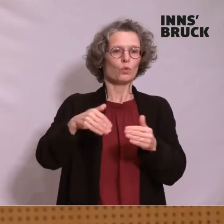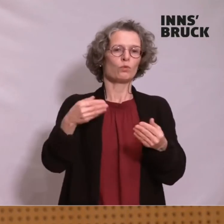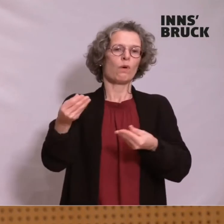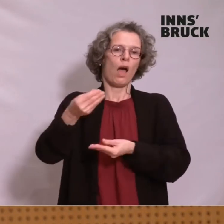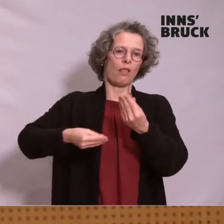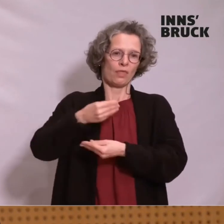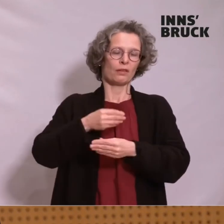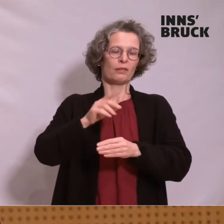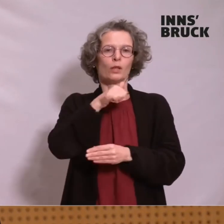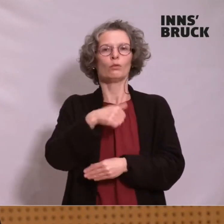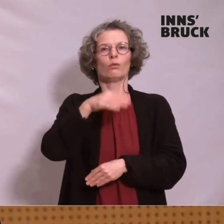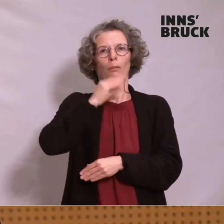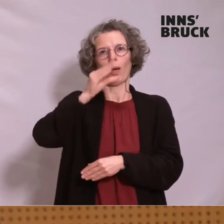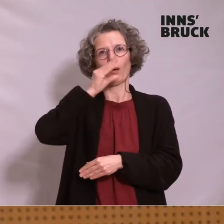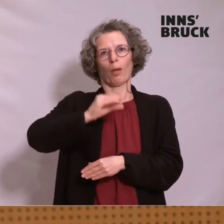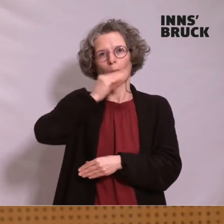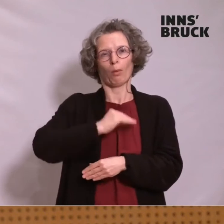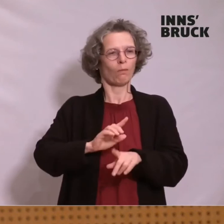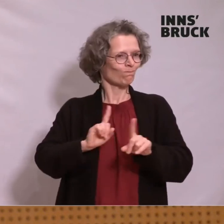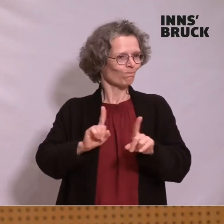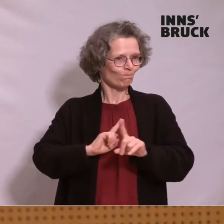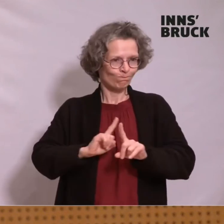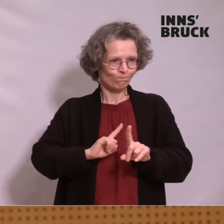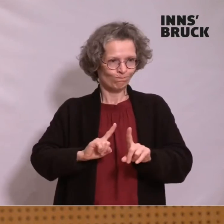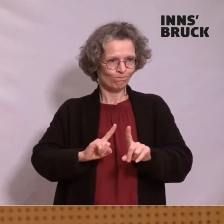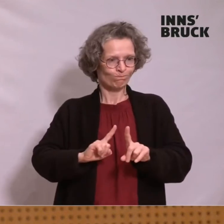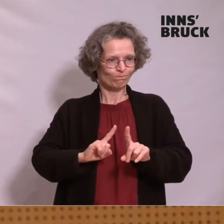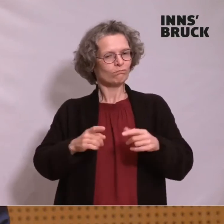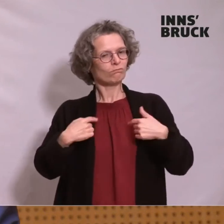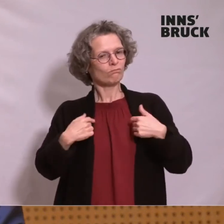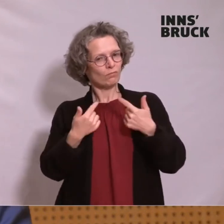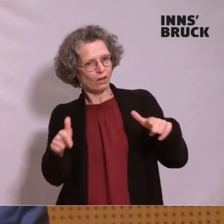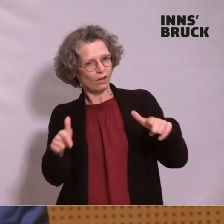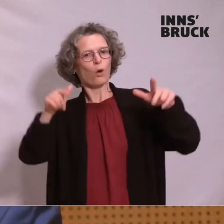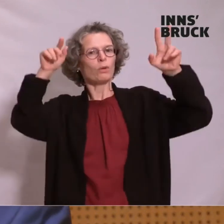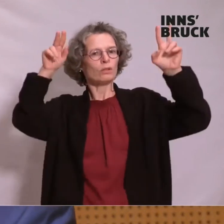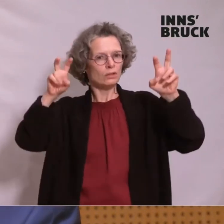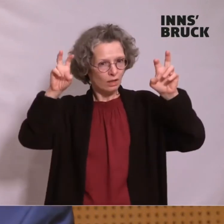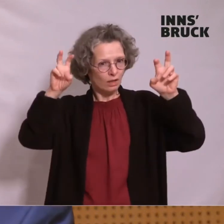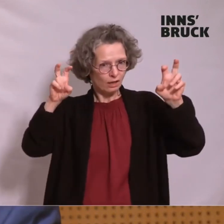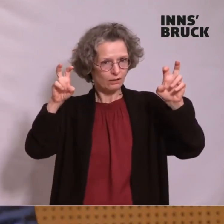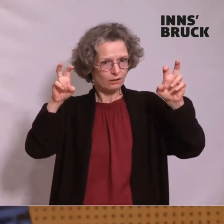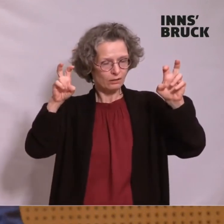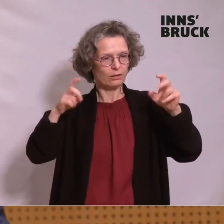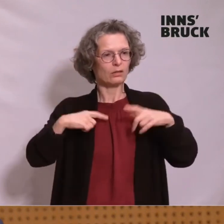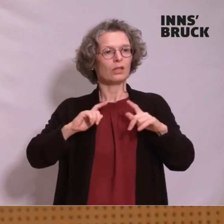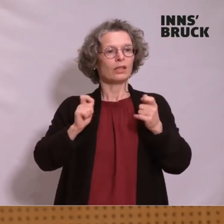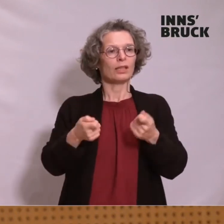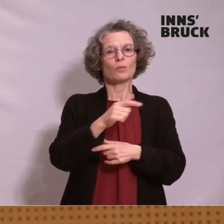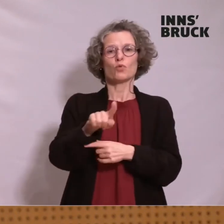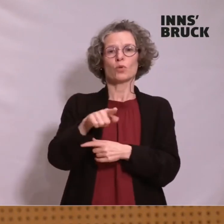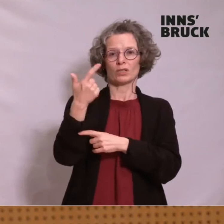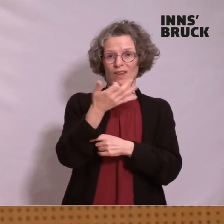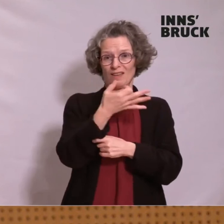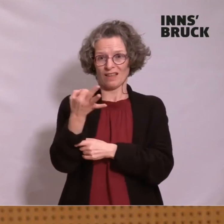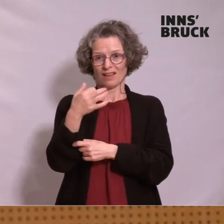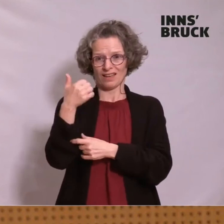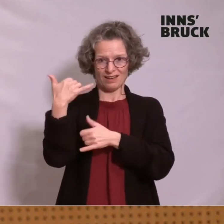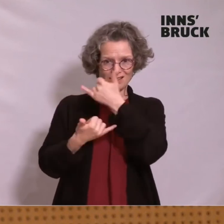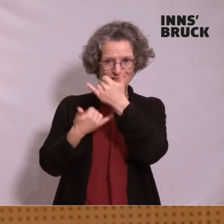davon zu reden. Ich erlaube mir zu zitieren. Es gibt nur zwei Tage im Jahr,